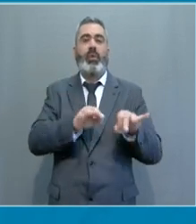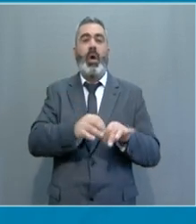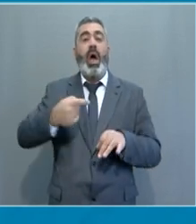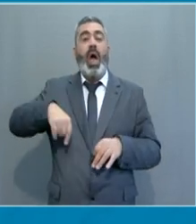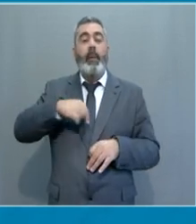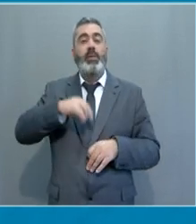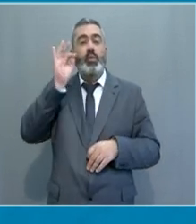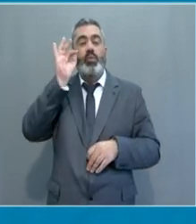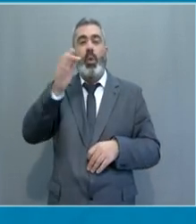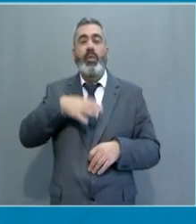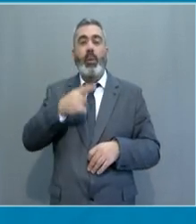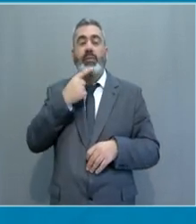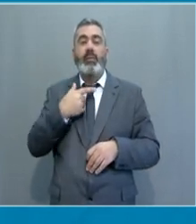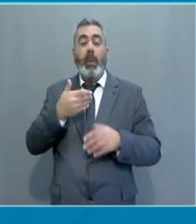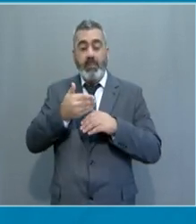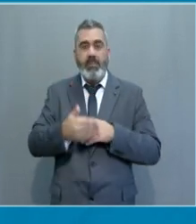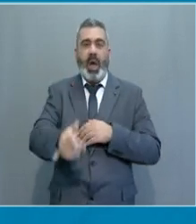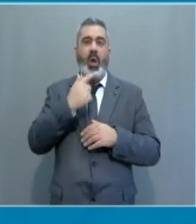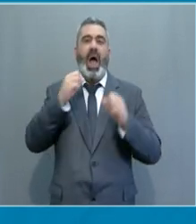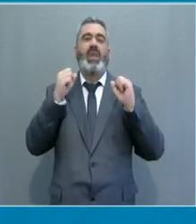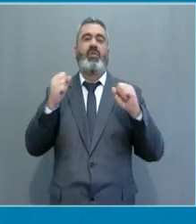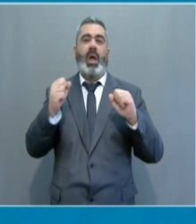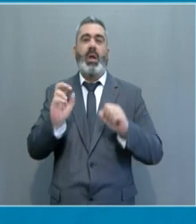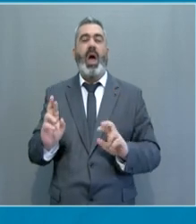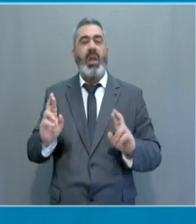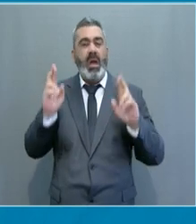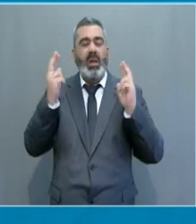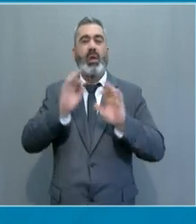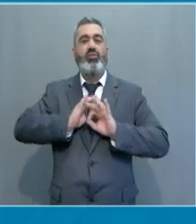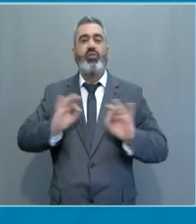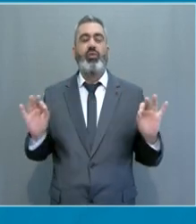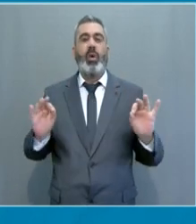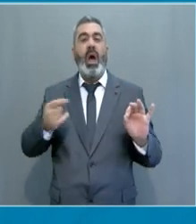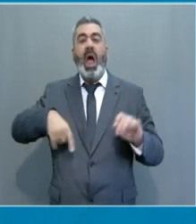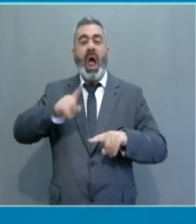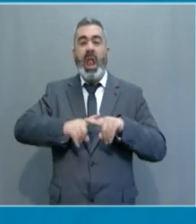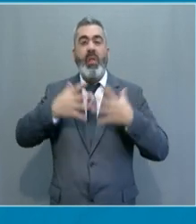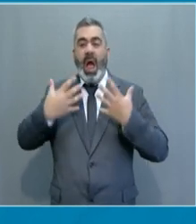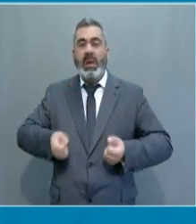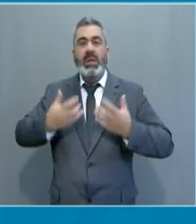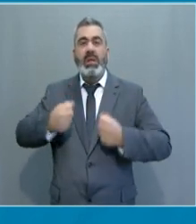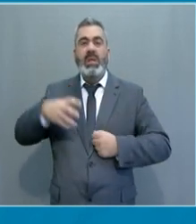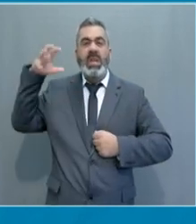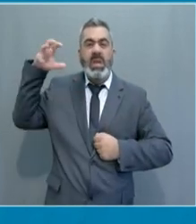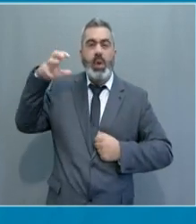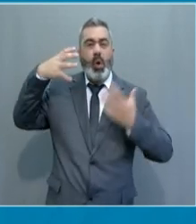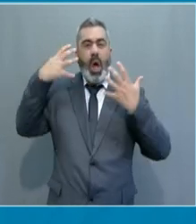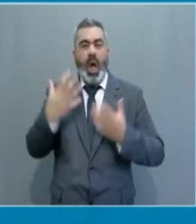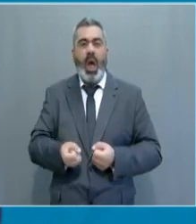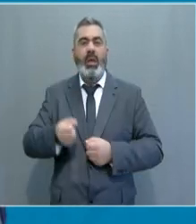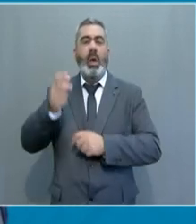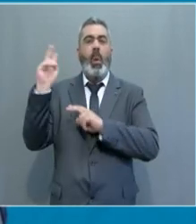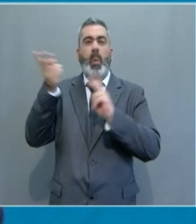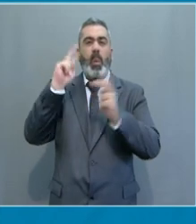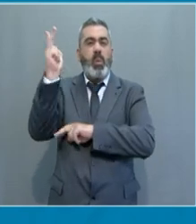σε ένα καλύτερο και πιο ασφαλές ενεργειακό περιβάλλον. Είναι η αξιοποίηση των εθνικών μας πόρων, του άπλετου ήλιου, του αιωλικού μας